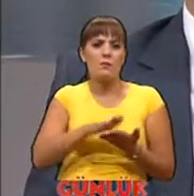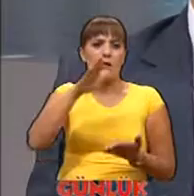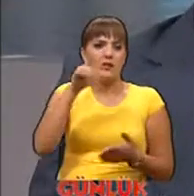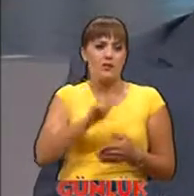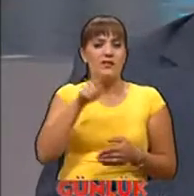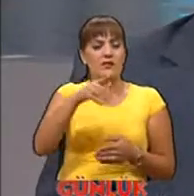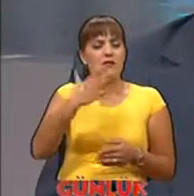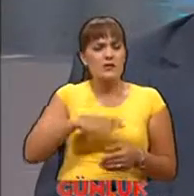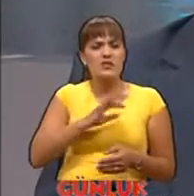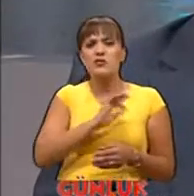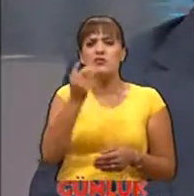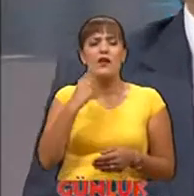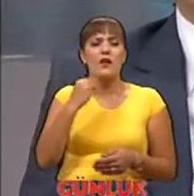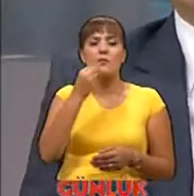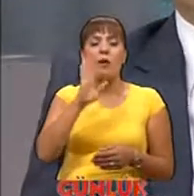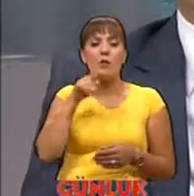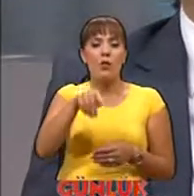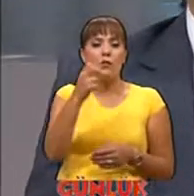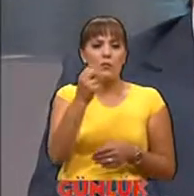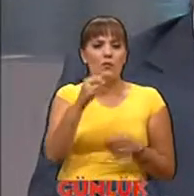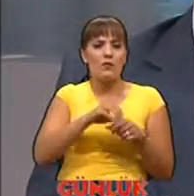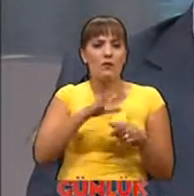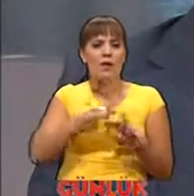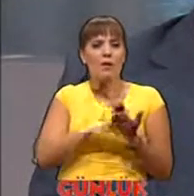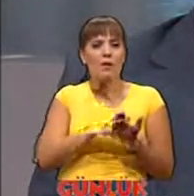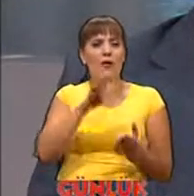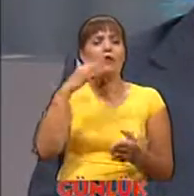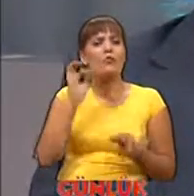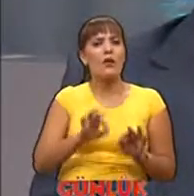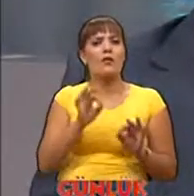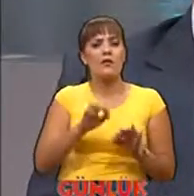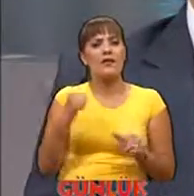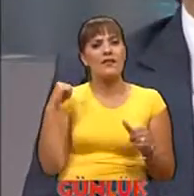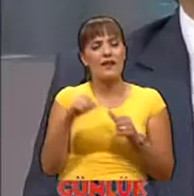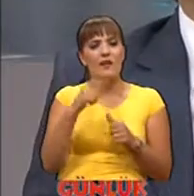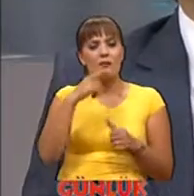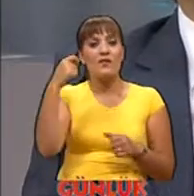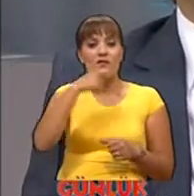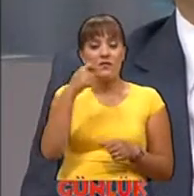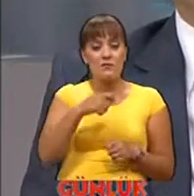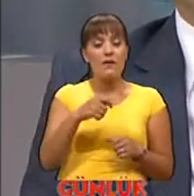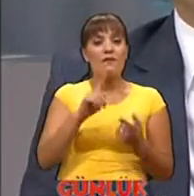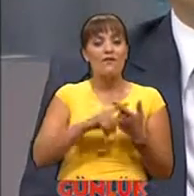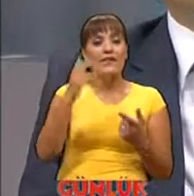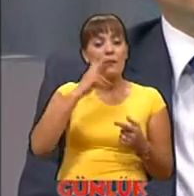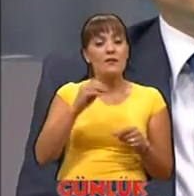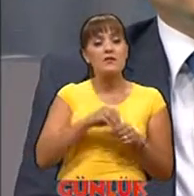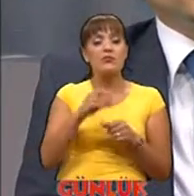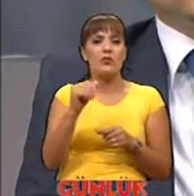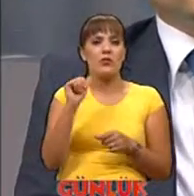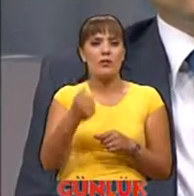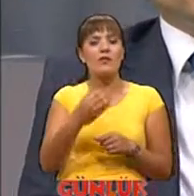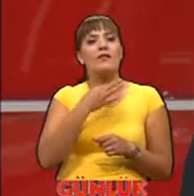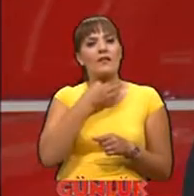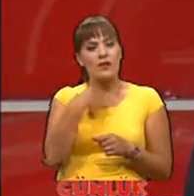birikmektedir. Siz isterseniz hiç şeker yemeyin ama orada bir bakteri kolonisi var. Bunlar bir muhakkak ki tekrarlıyorum, fırçalamak ve mekanik temizlik önemlidir. Aynen